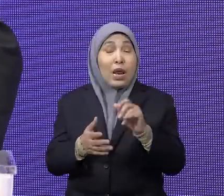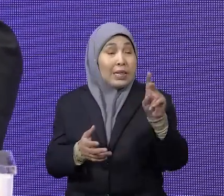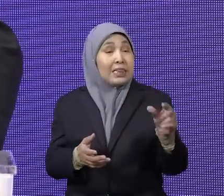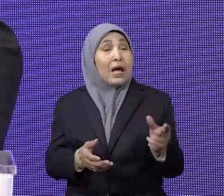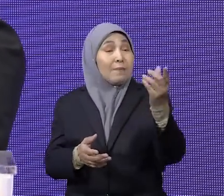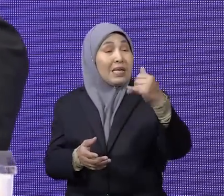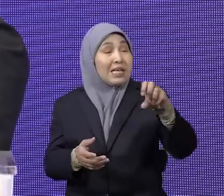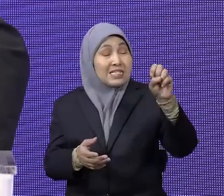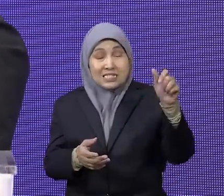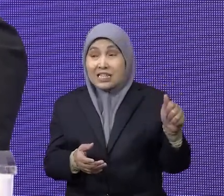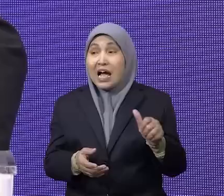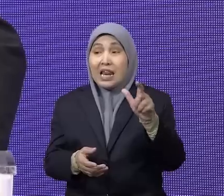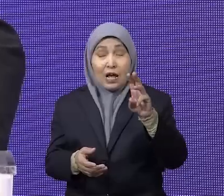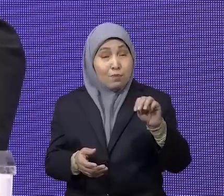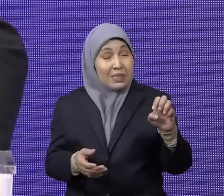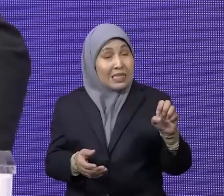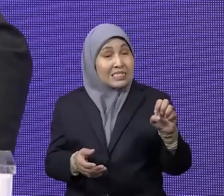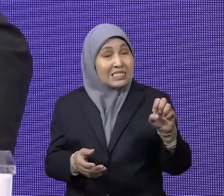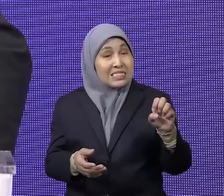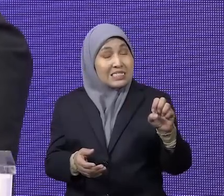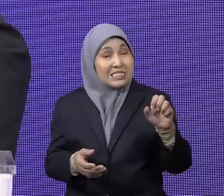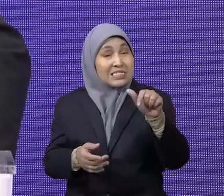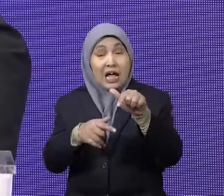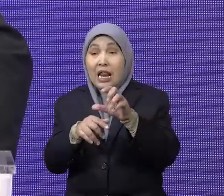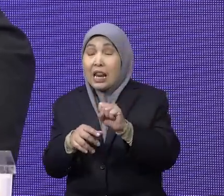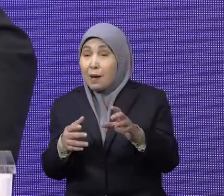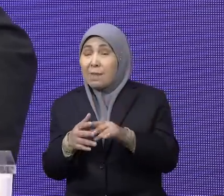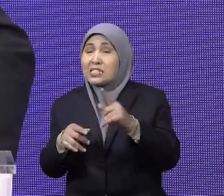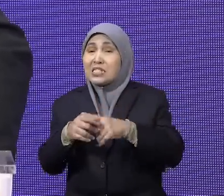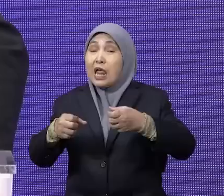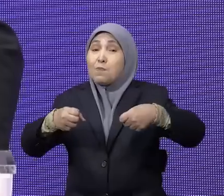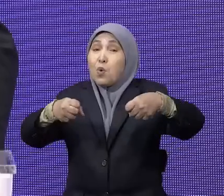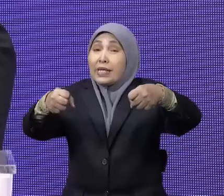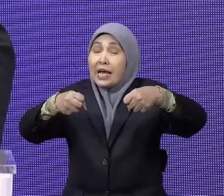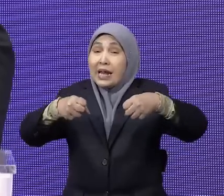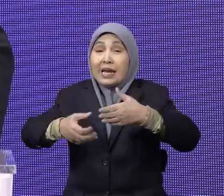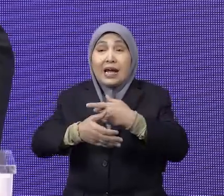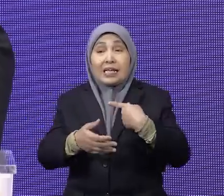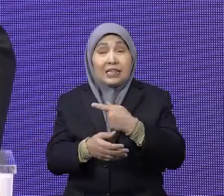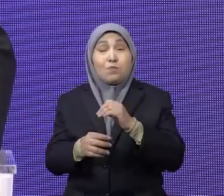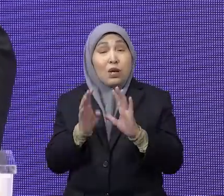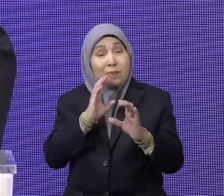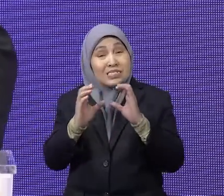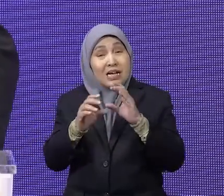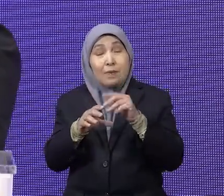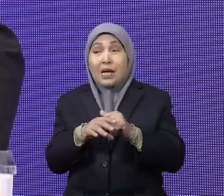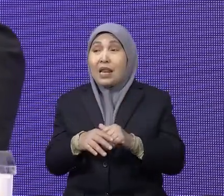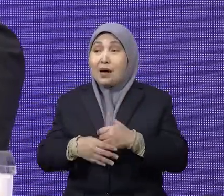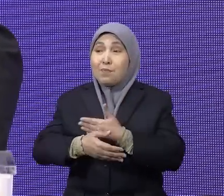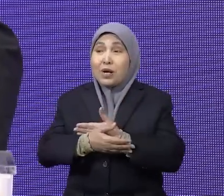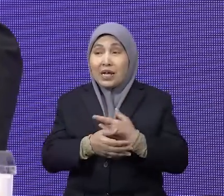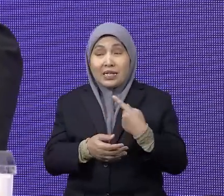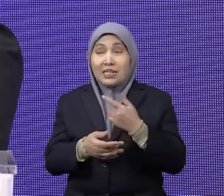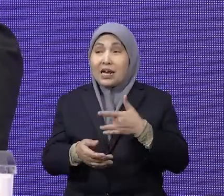Nabi Isa alaihi salam berbicara ketika mana dalam buaian. Hari ini kalau anak-anak kita boleh bercakap dalam